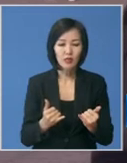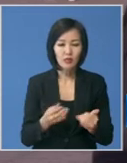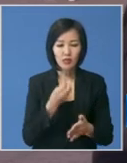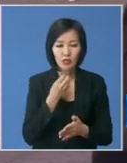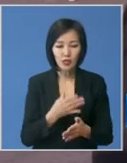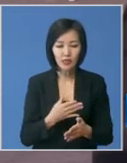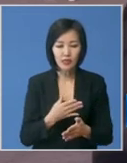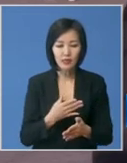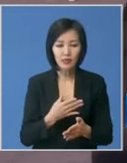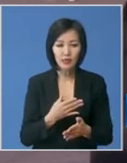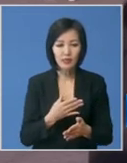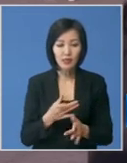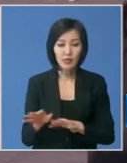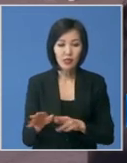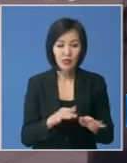жақсы бір іс.